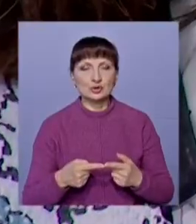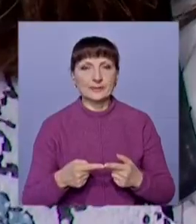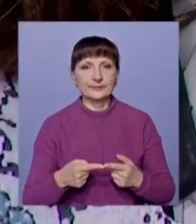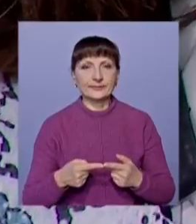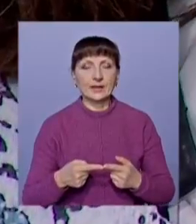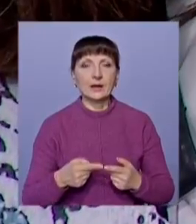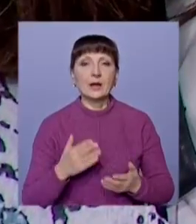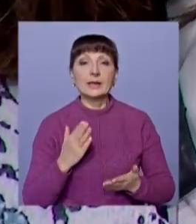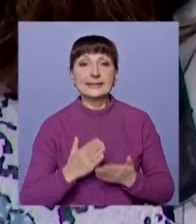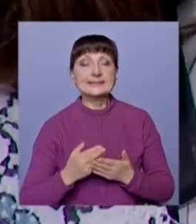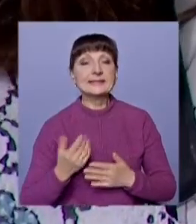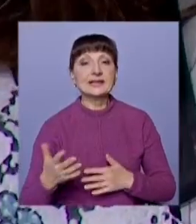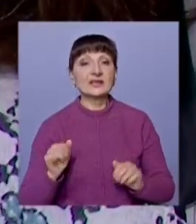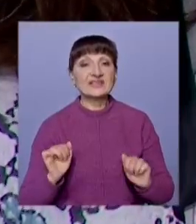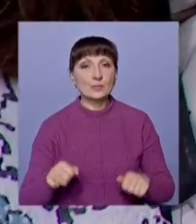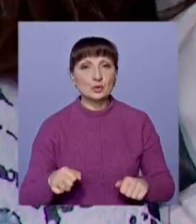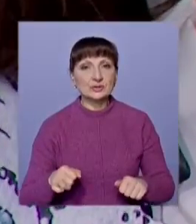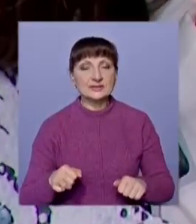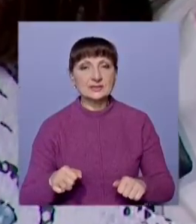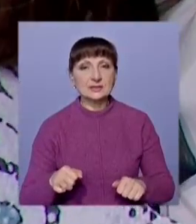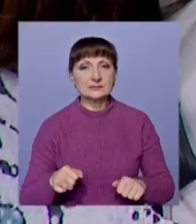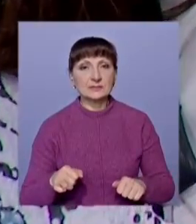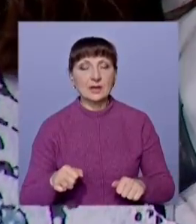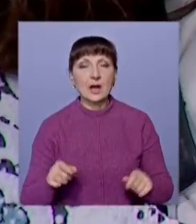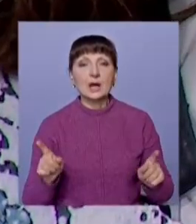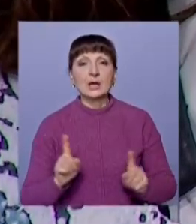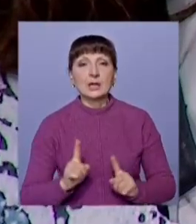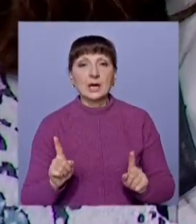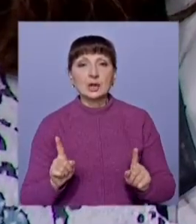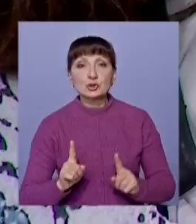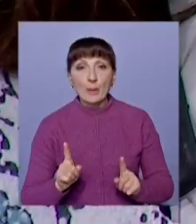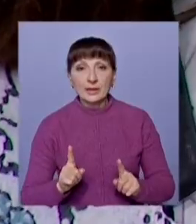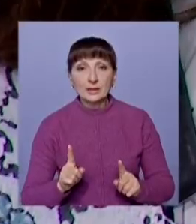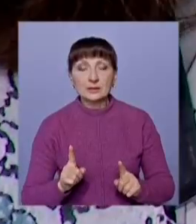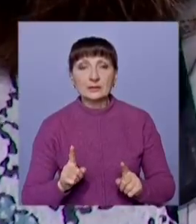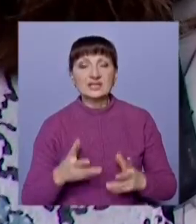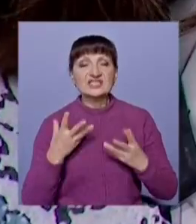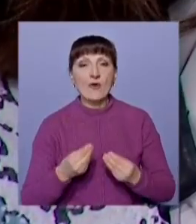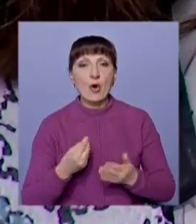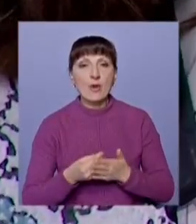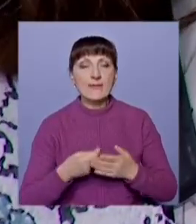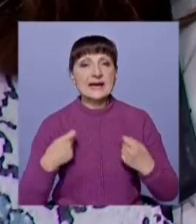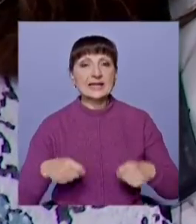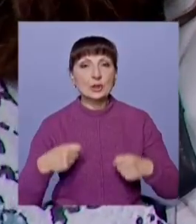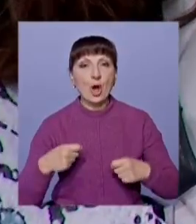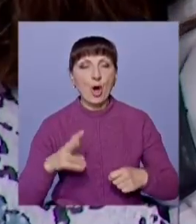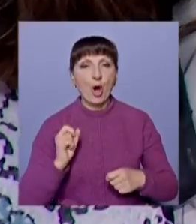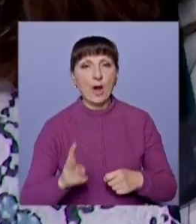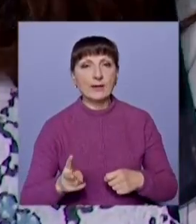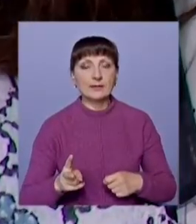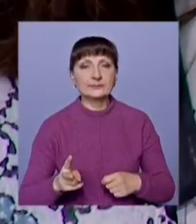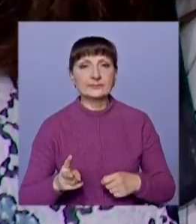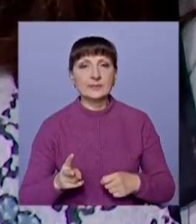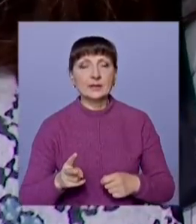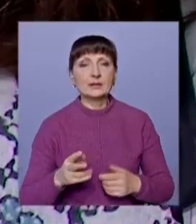некоторые возможности гипотетические, чтобы свой рынок, что ли, да, протекционистские нотки,